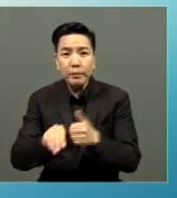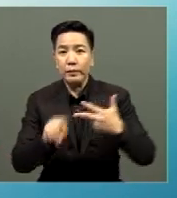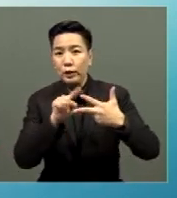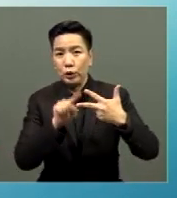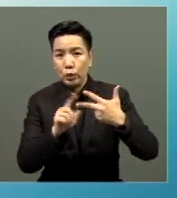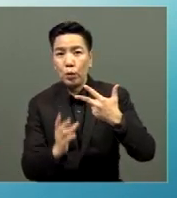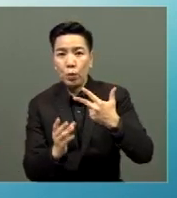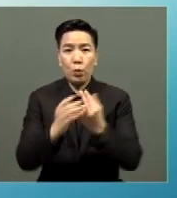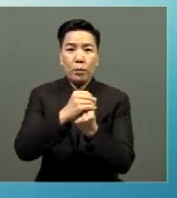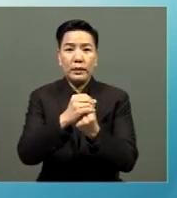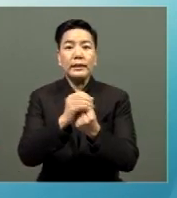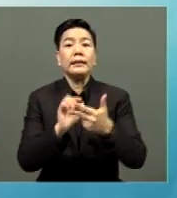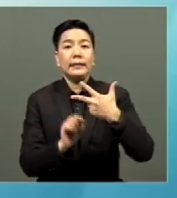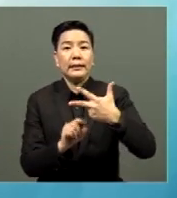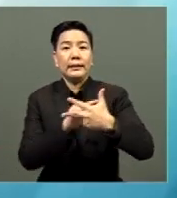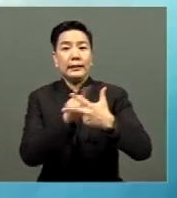อารายรวมเป็น 3